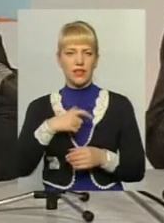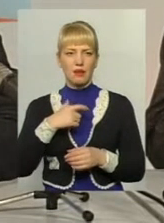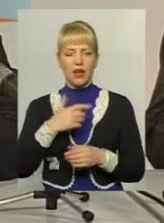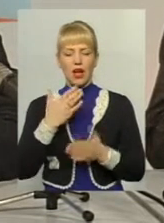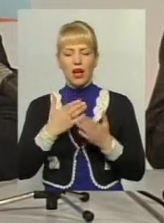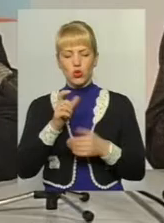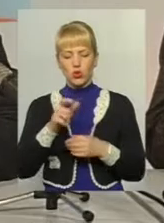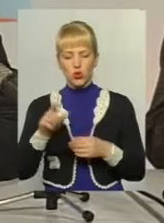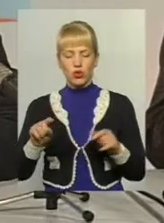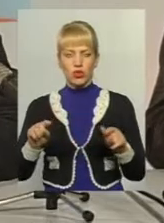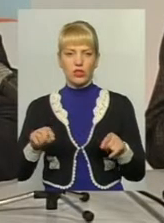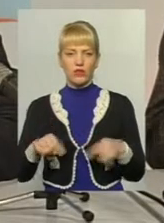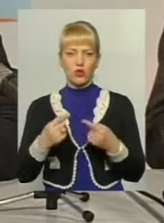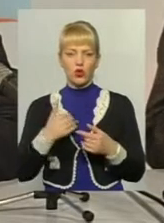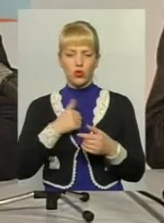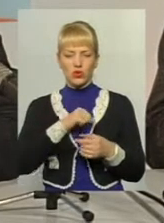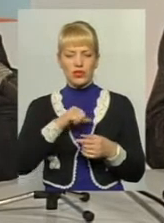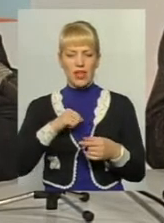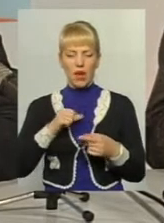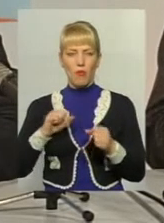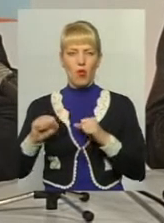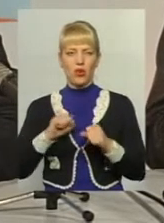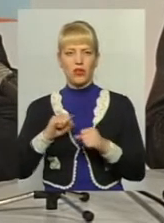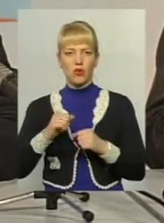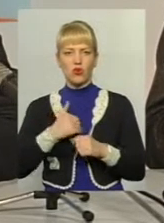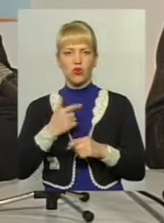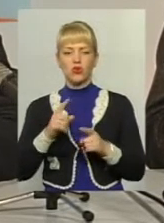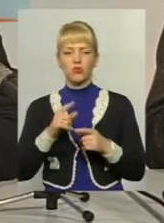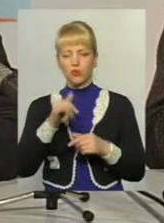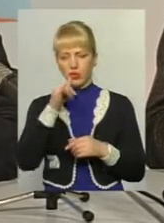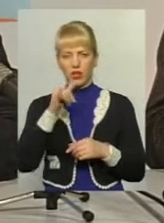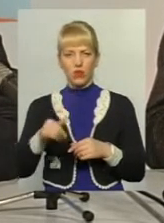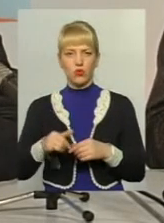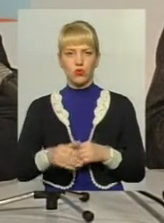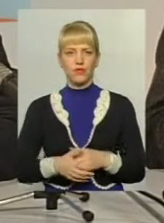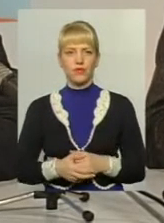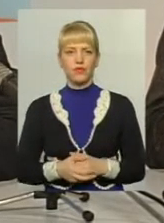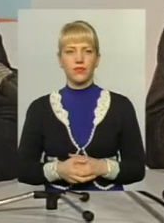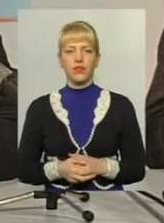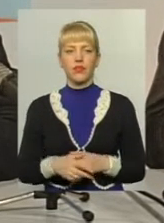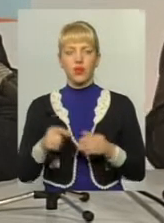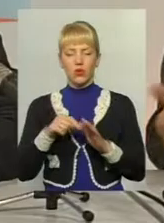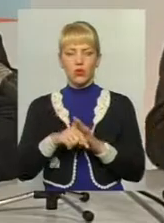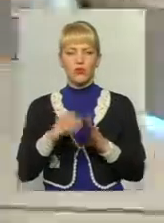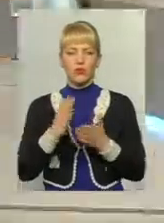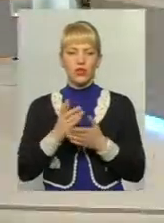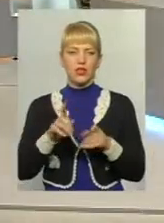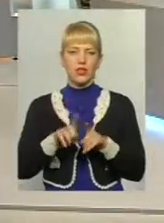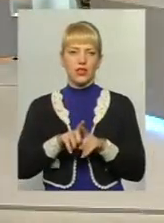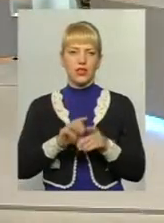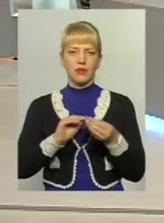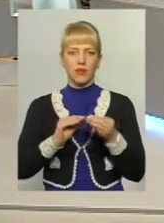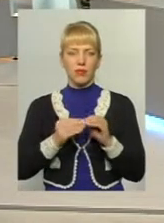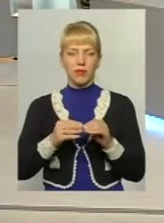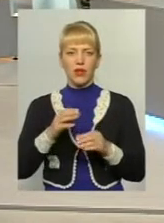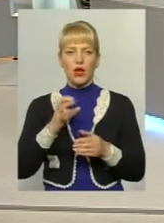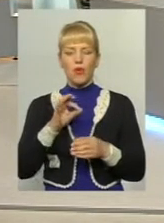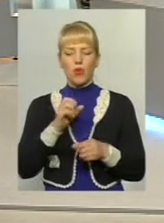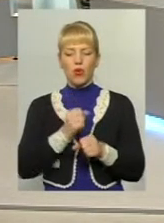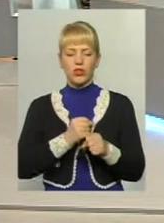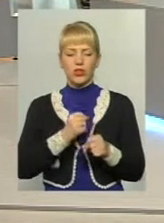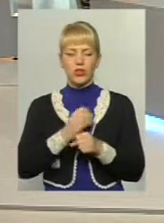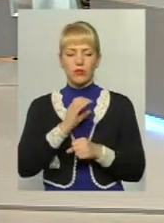Йде якби супротив від деяких ЖЕКів, що вони не хочуть відпускати ОСББ від